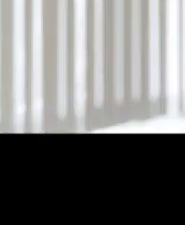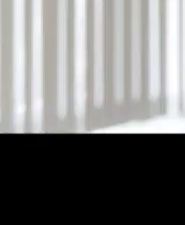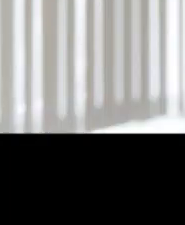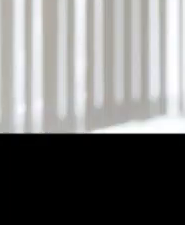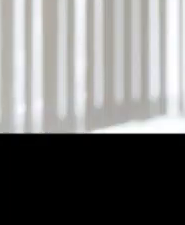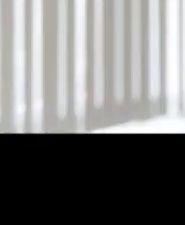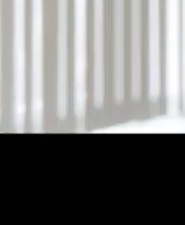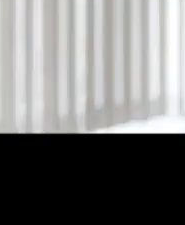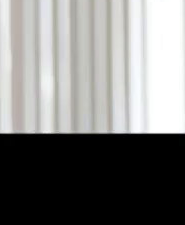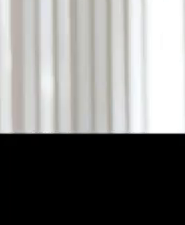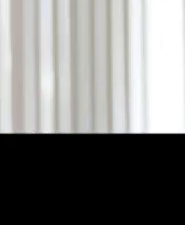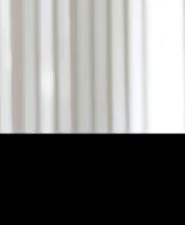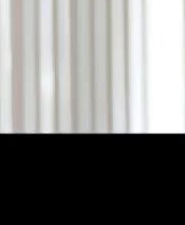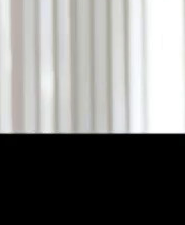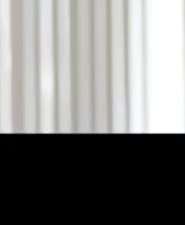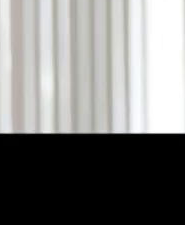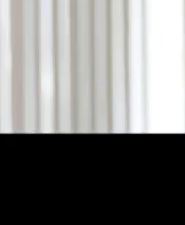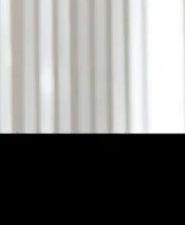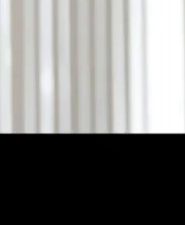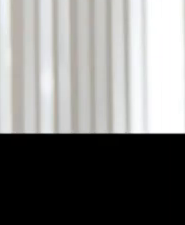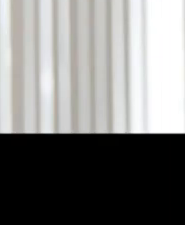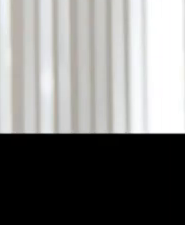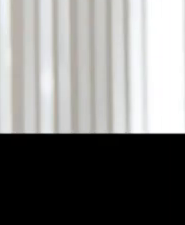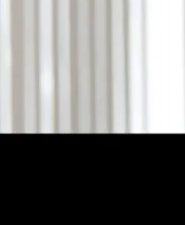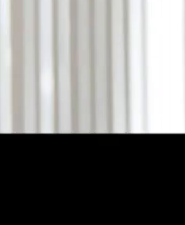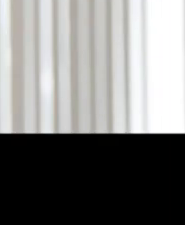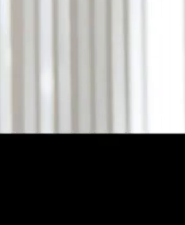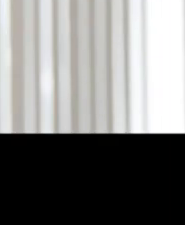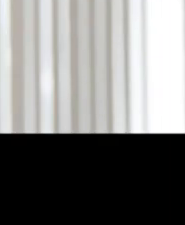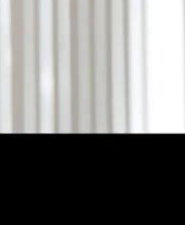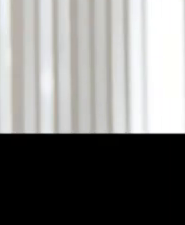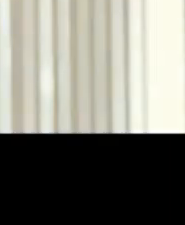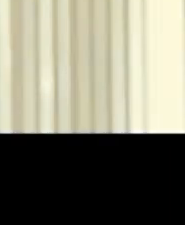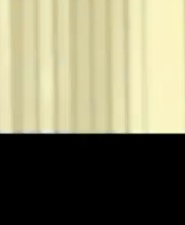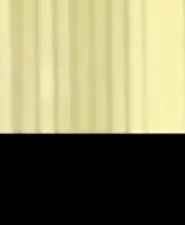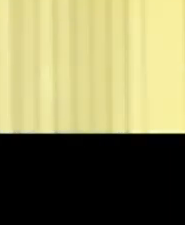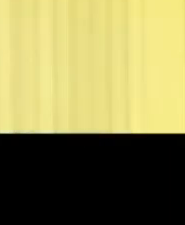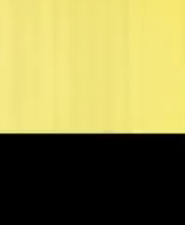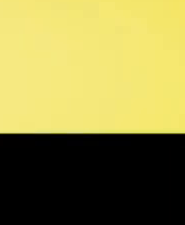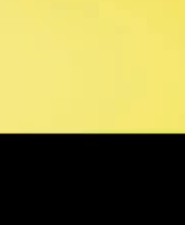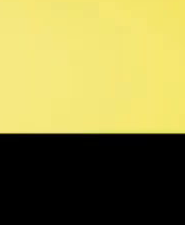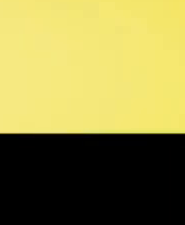Mein Heimatbundesland. Meine Welt, nirgendwo anders möchte ich leben.